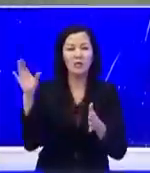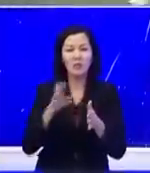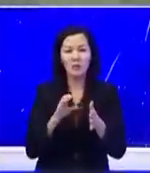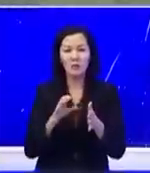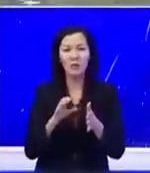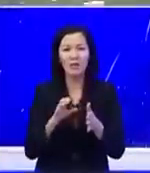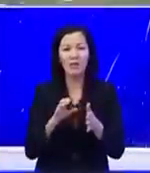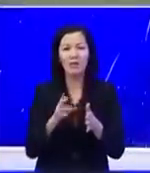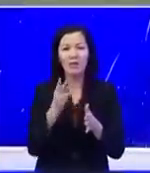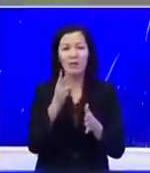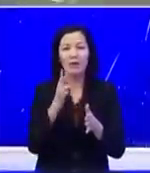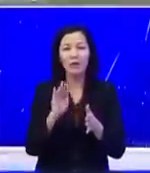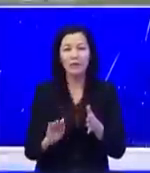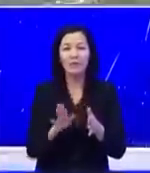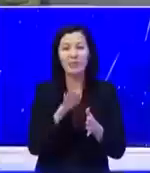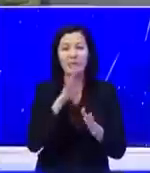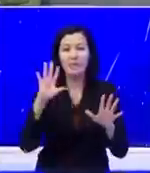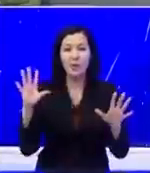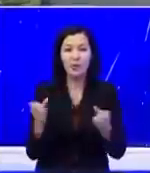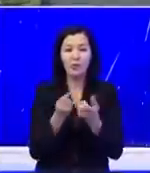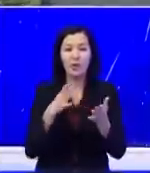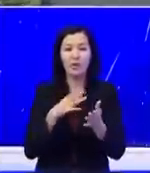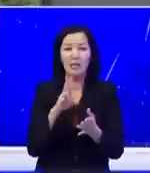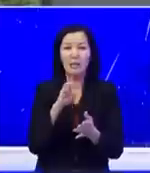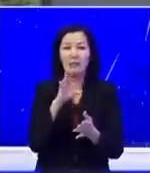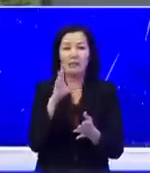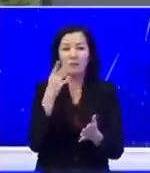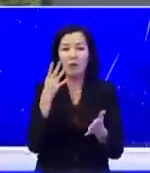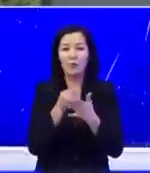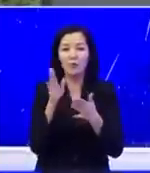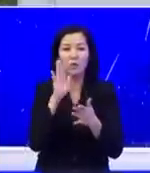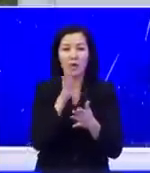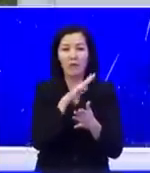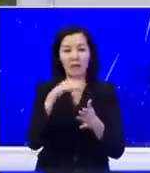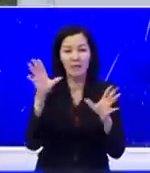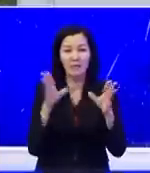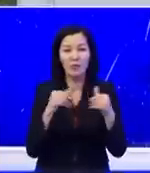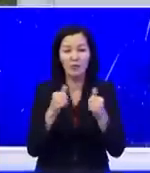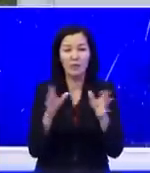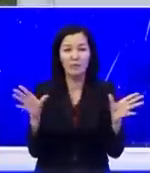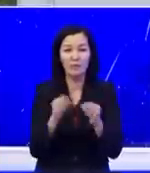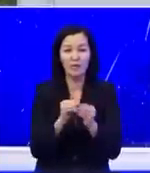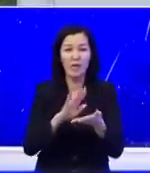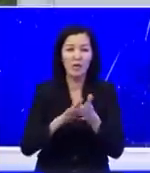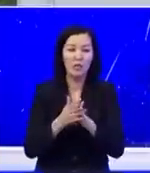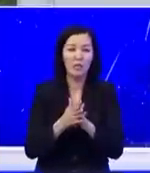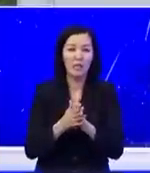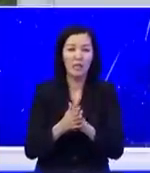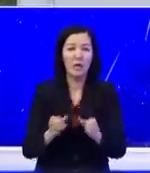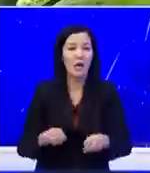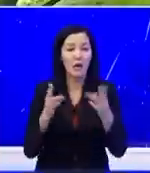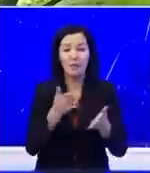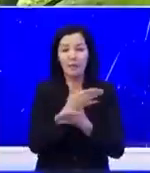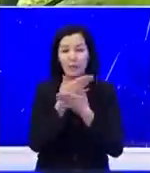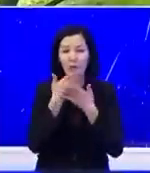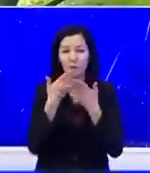бейкүнә періштені ажалдан құтқарды. 3 жасар Ниса болса қазір ата-анасының жанында. Жағдайы тұрақты. Еш қауіп жоқ дейді дәрігерлер.